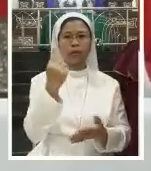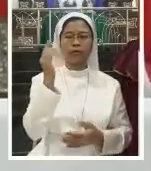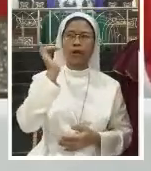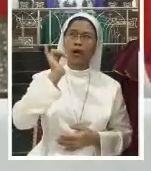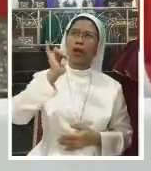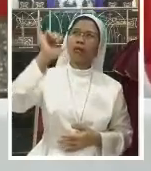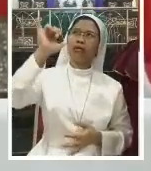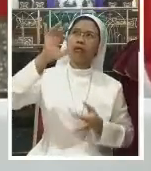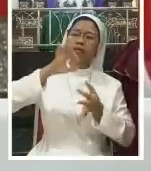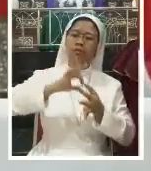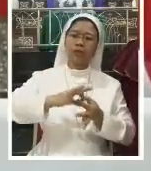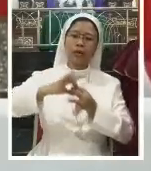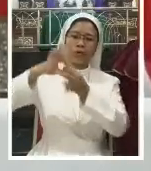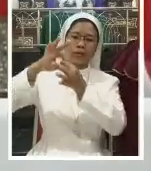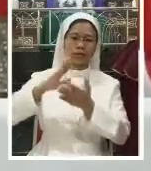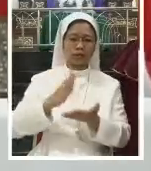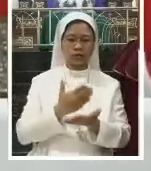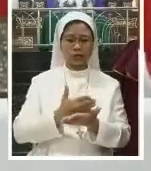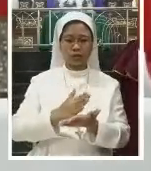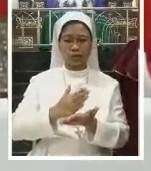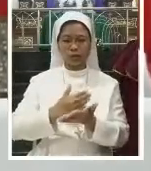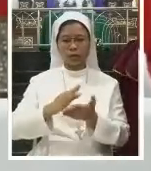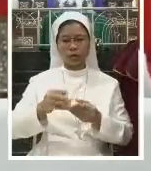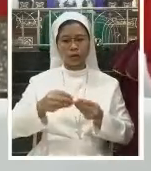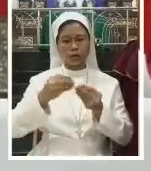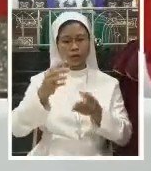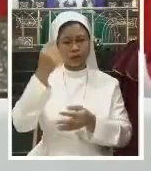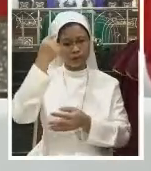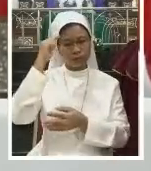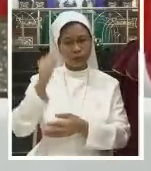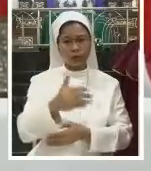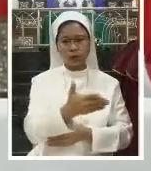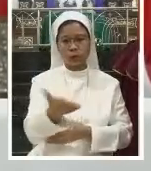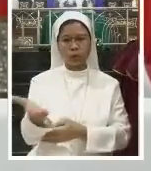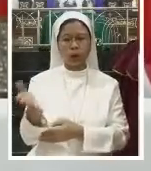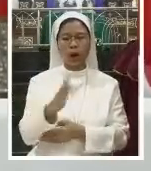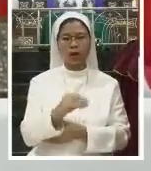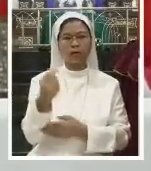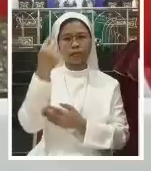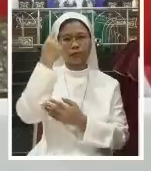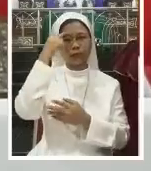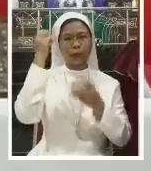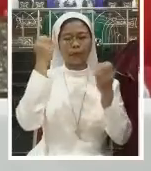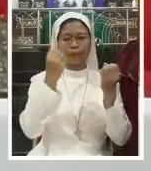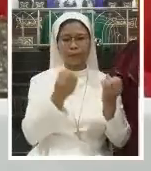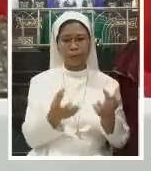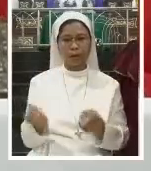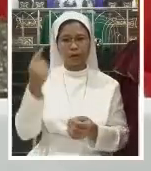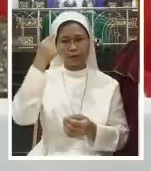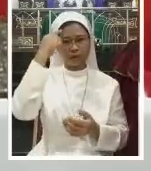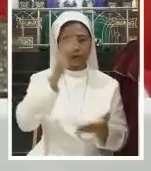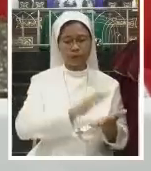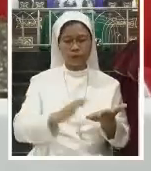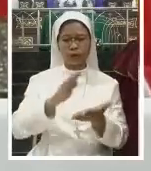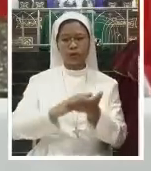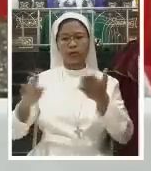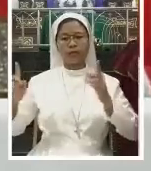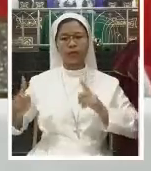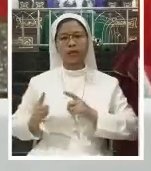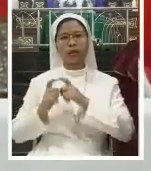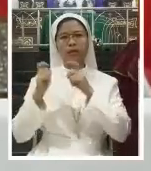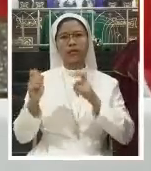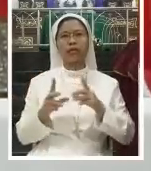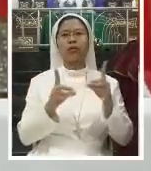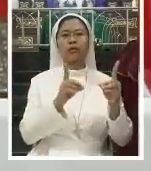danay natipan, napapabuloson para sa indo, asin para sa dakul sa pagpatawad, kan